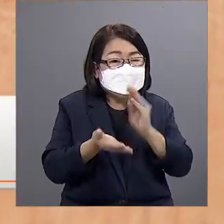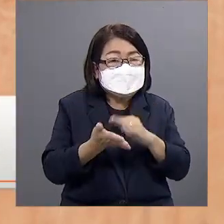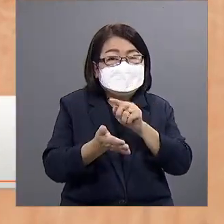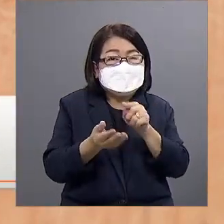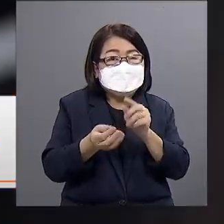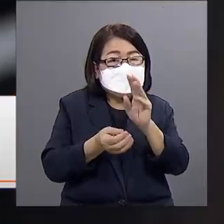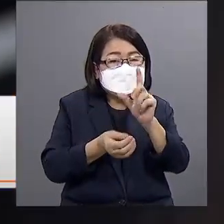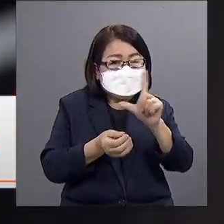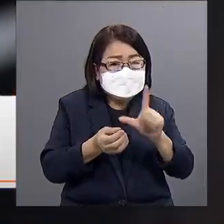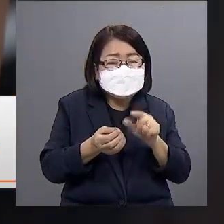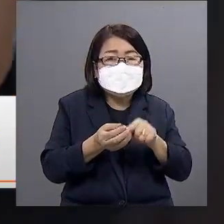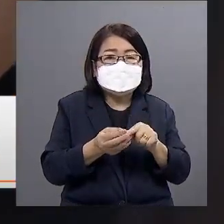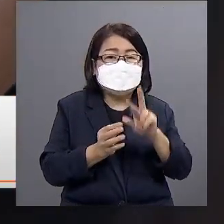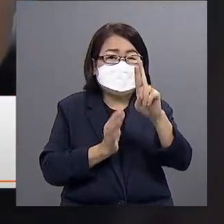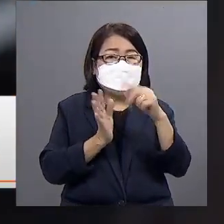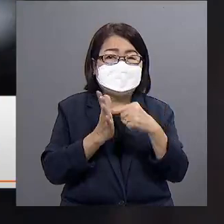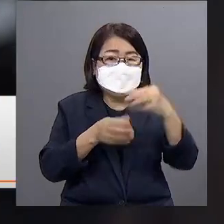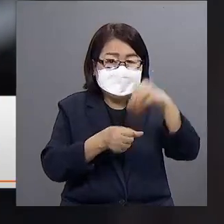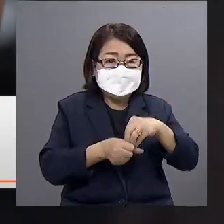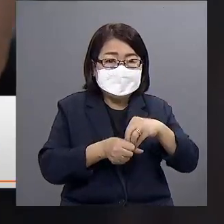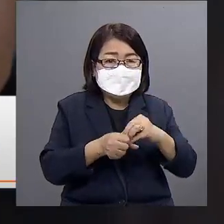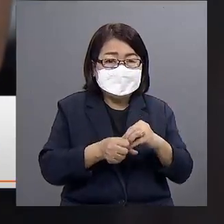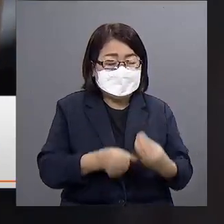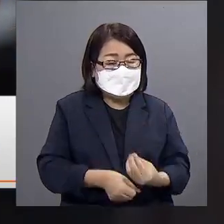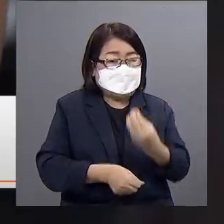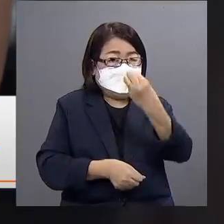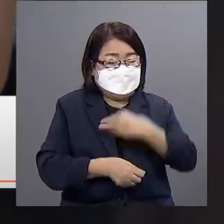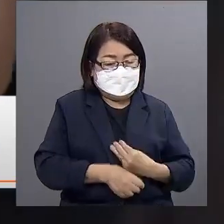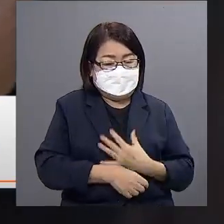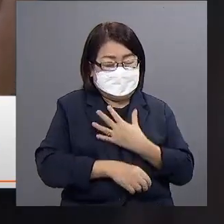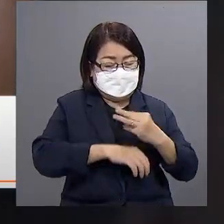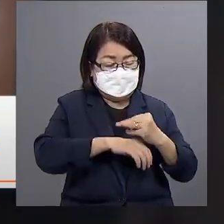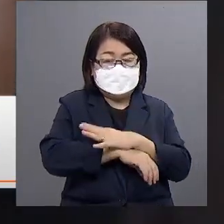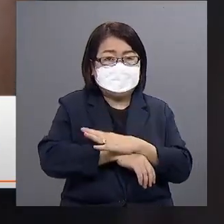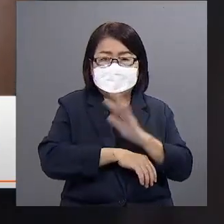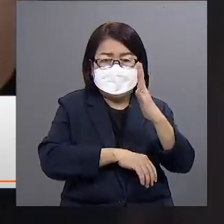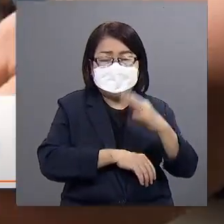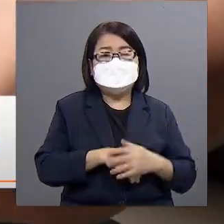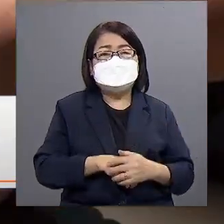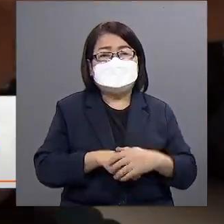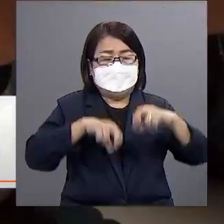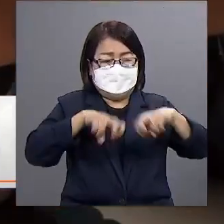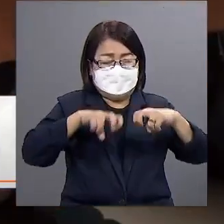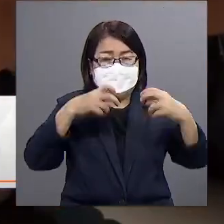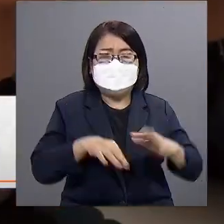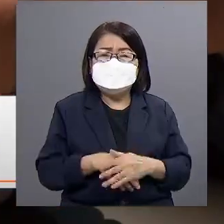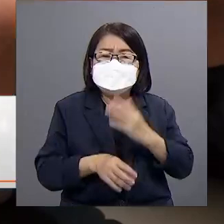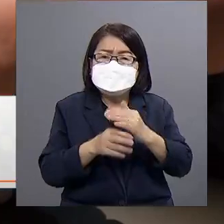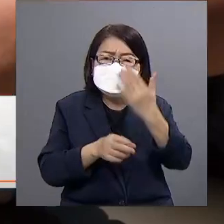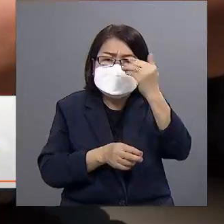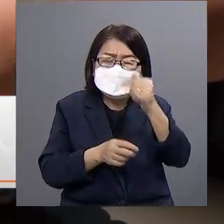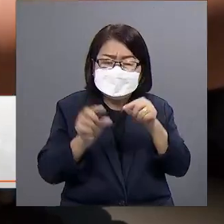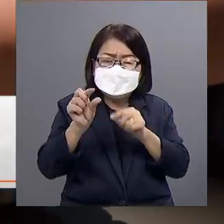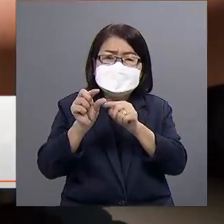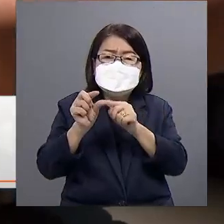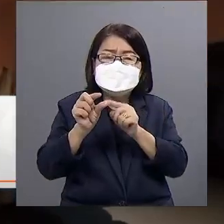ามารถก่อสารมะเร็งได้ค่ะคุณผู้ชม แล้วทีนี้มาดูว่ามันเกิดขึ้นได้ยังไงเนาะคุณผู้ชมสาเหตุที่มันอาจจะเกิดรอยและเป็นจุด